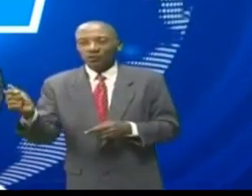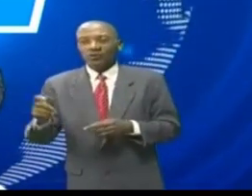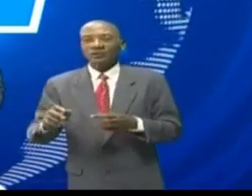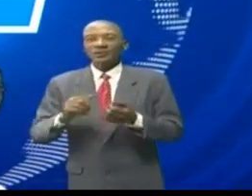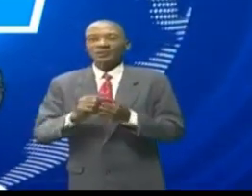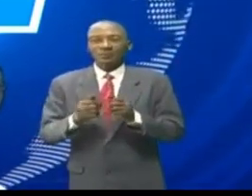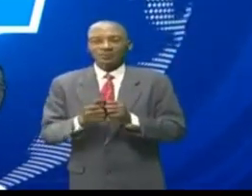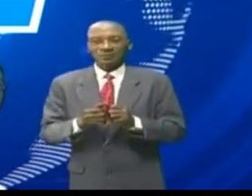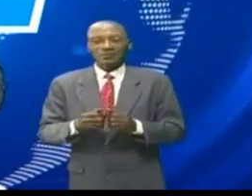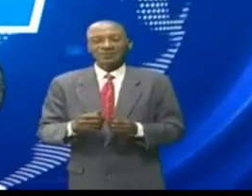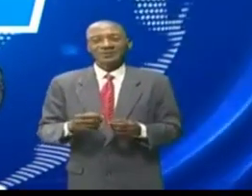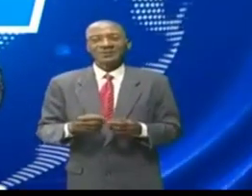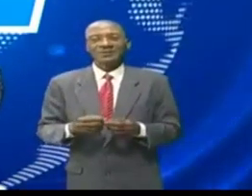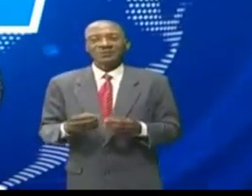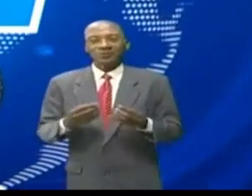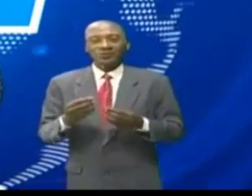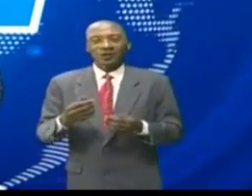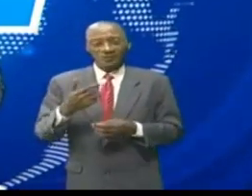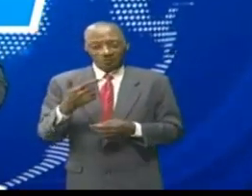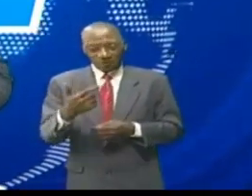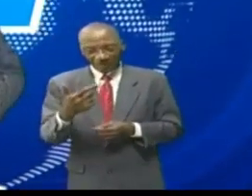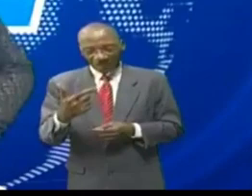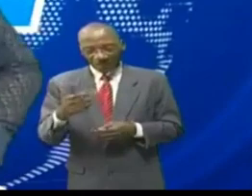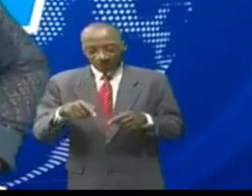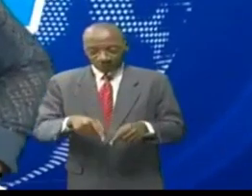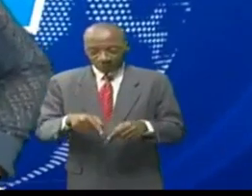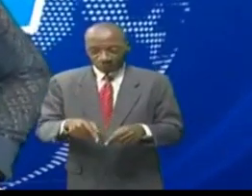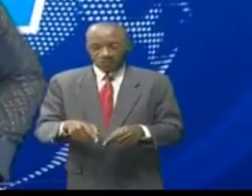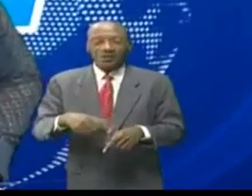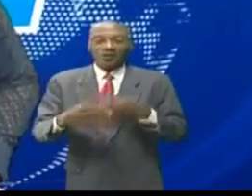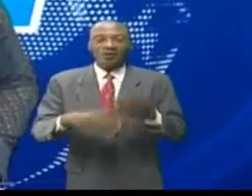Science numéro 432 dans la commune de la Gombe.